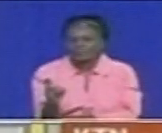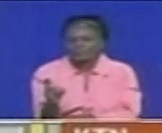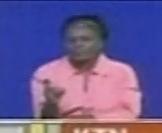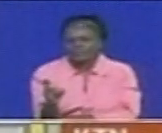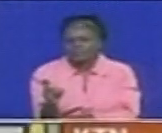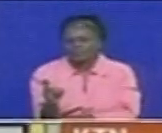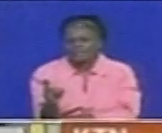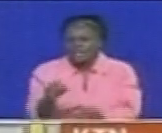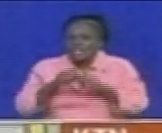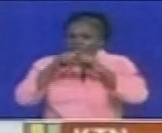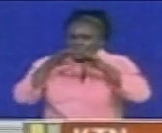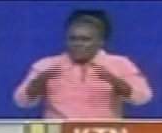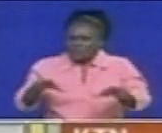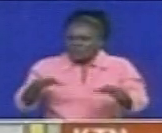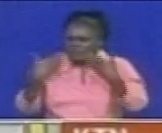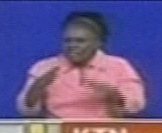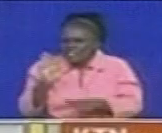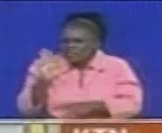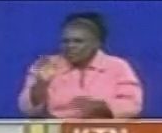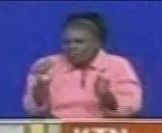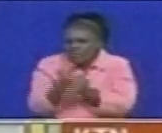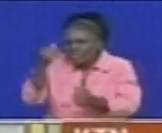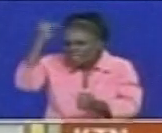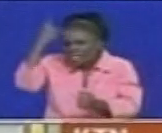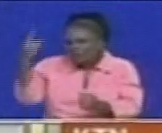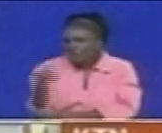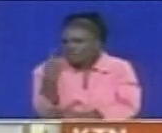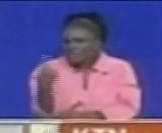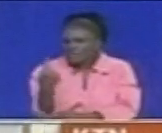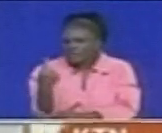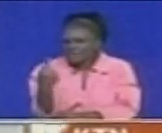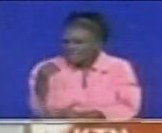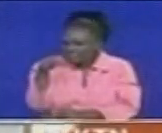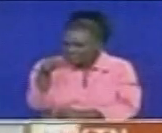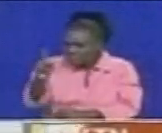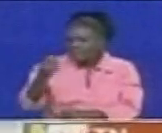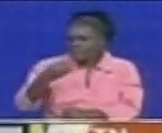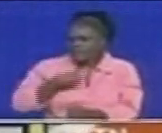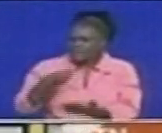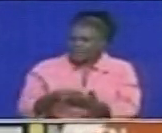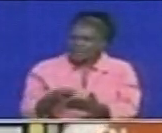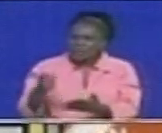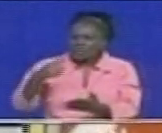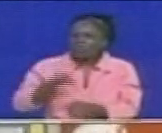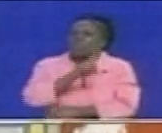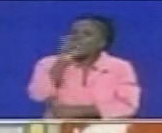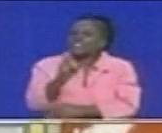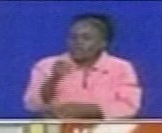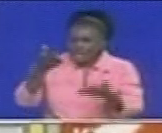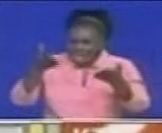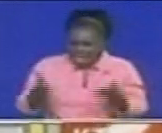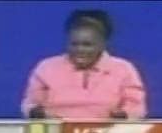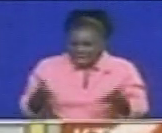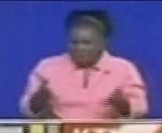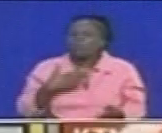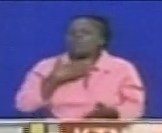Kwani devolution imeishia kwake? Sindio? Si hiyo ni pesa yetu? Sisi vile tunauliza leo,